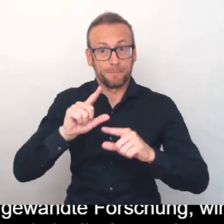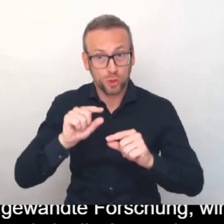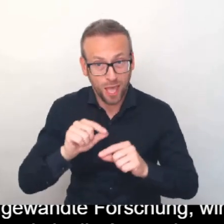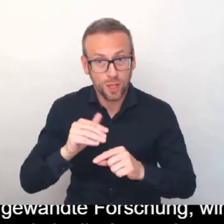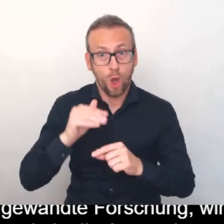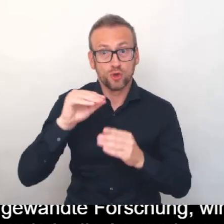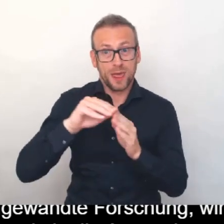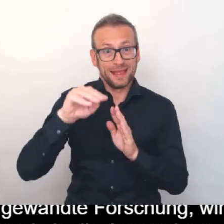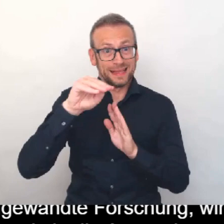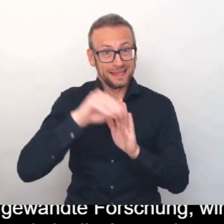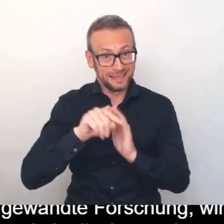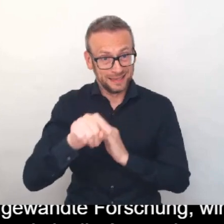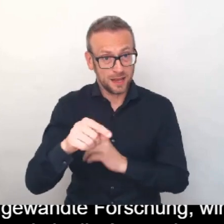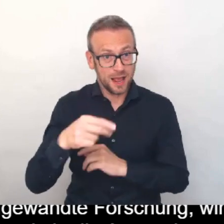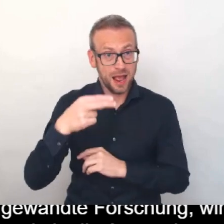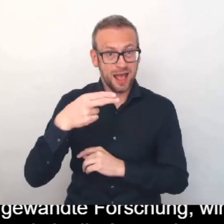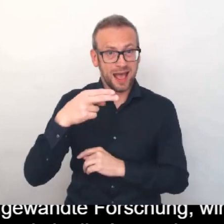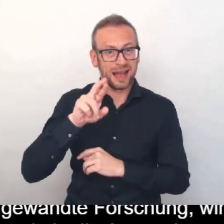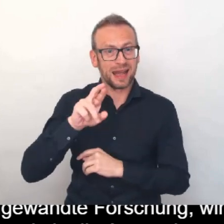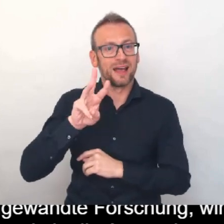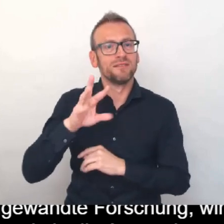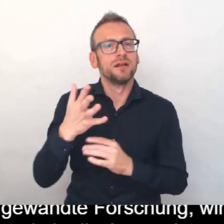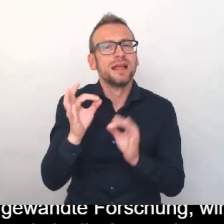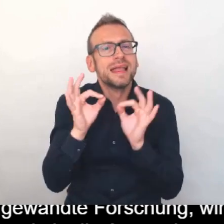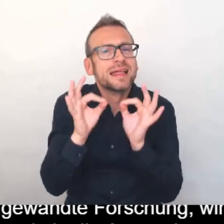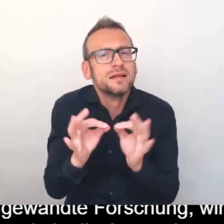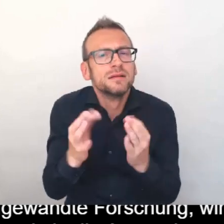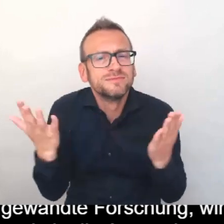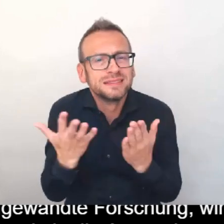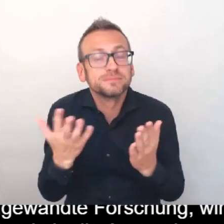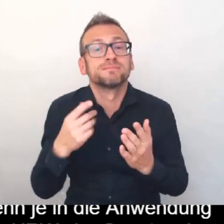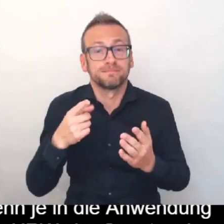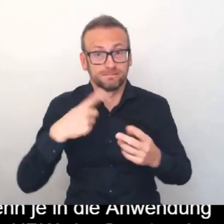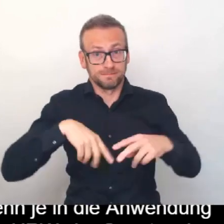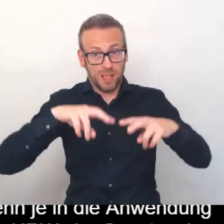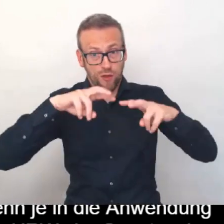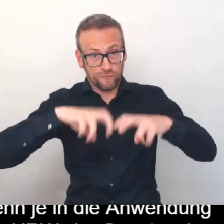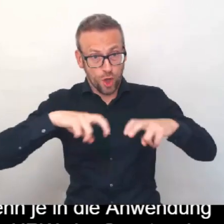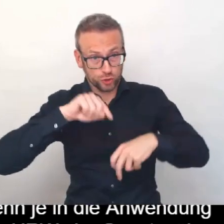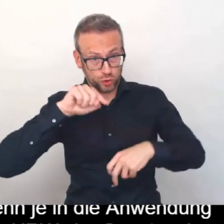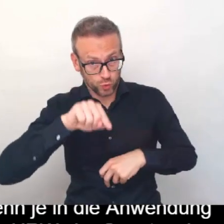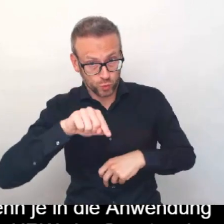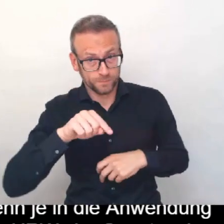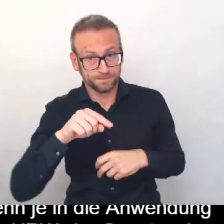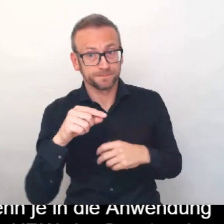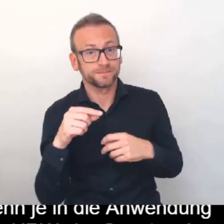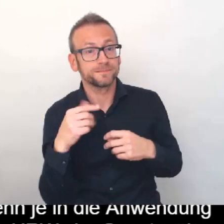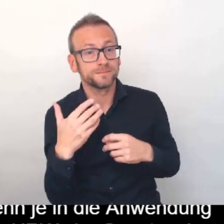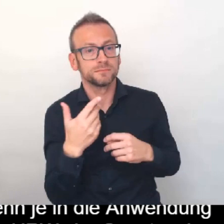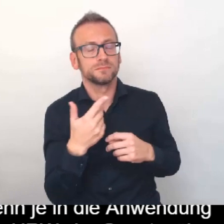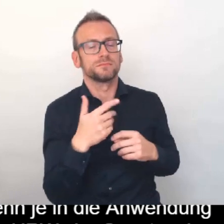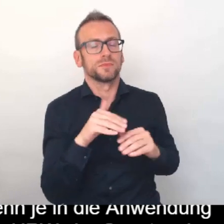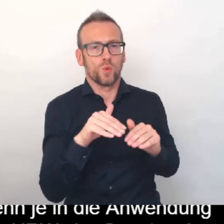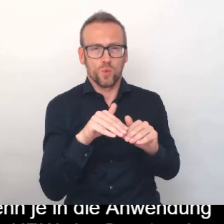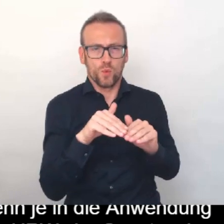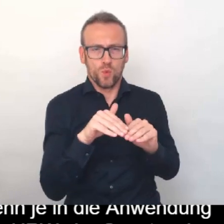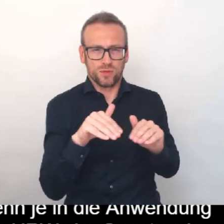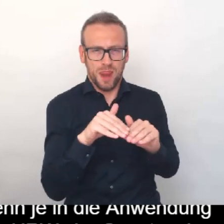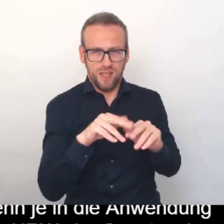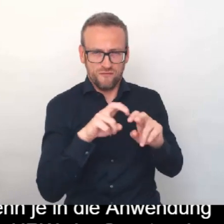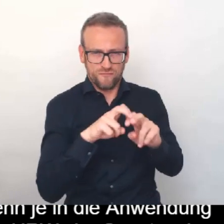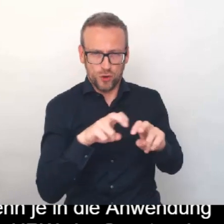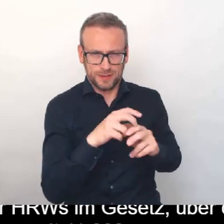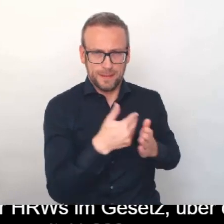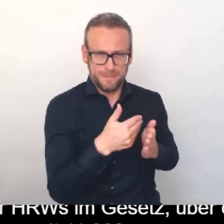Bundesländern auf. In Verbindung mit den Forschungsstellen an den Hochschulen überholen wir sie und